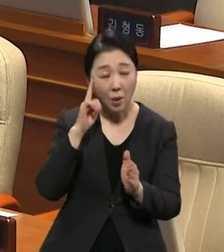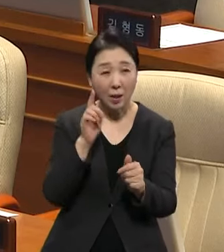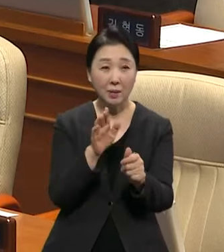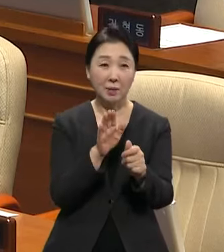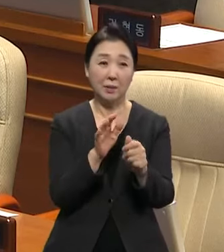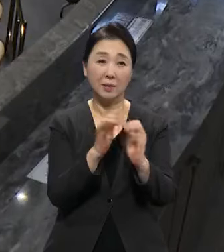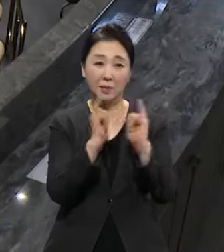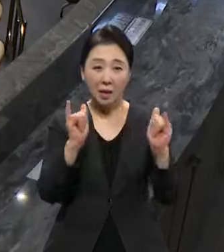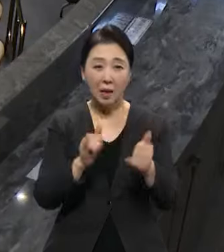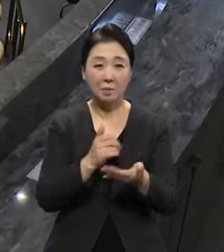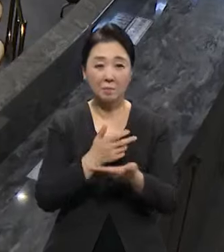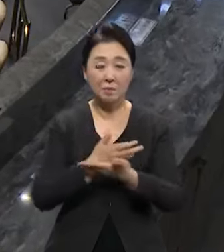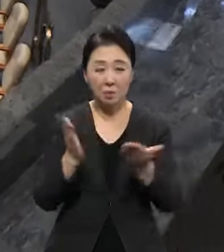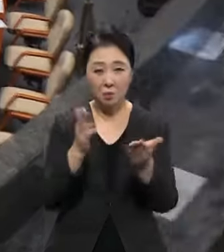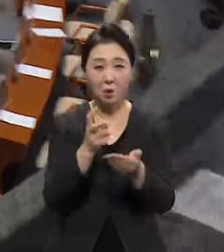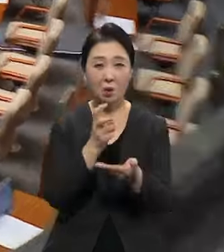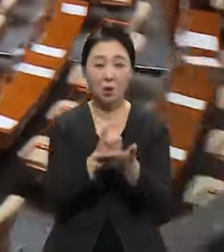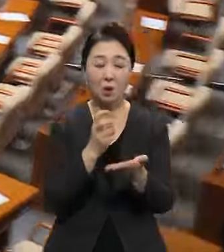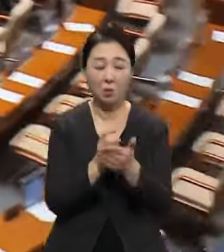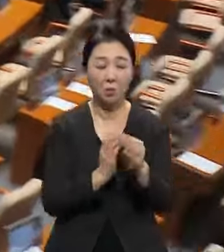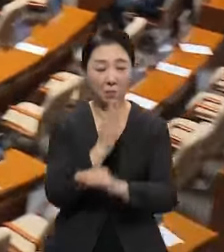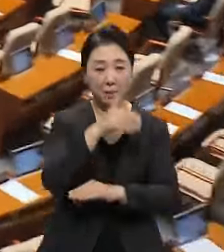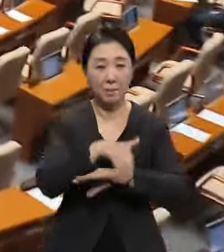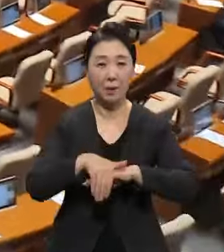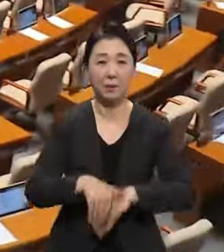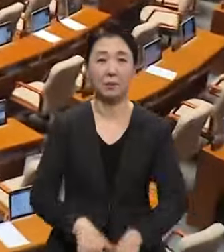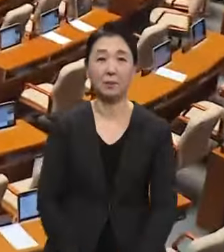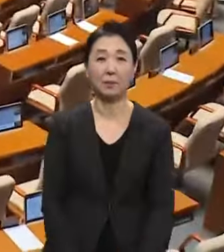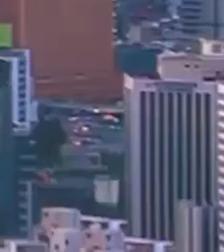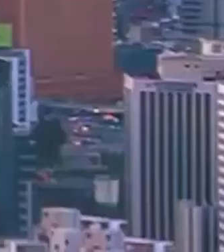처리할 예정입니다. JTBC 이재승입니다.